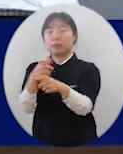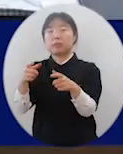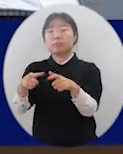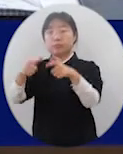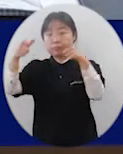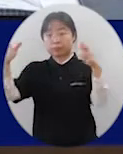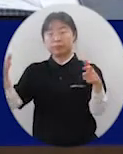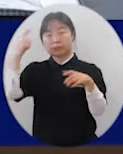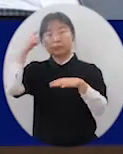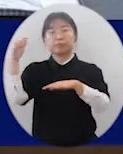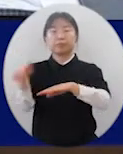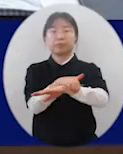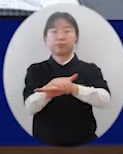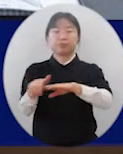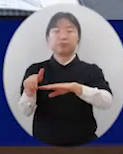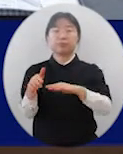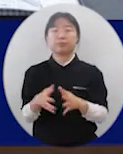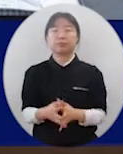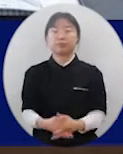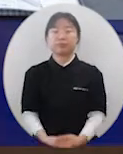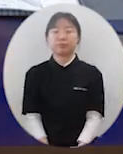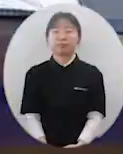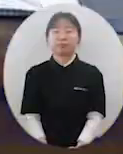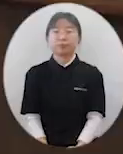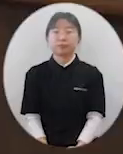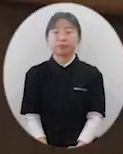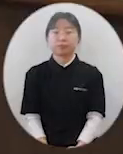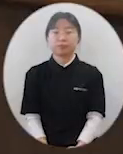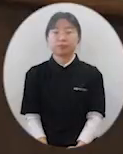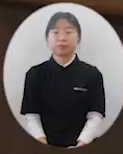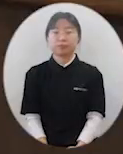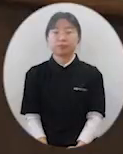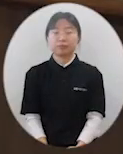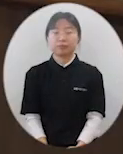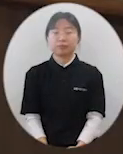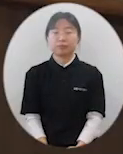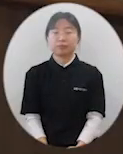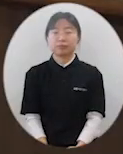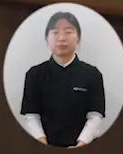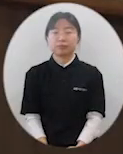노선 체계 개편을 내년 상반기 중으로 완료할 계획입니다.